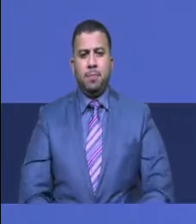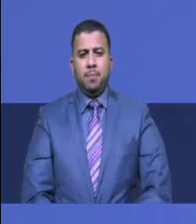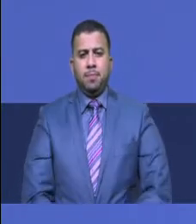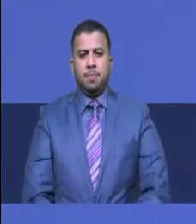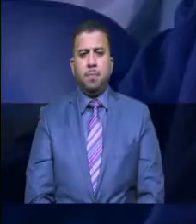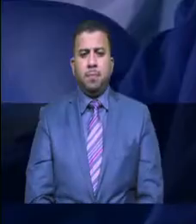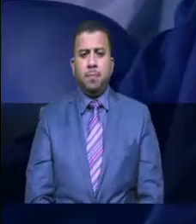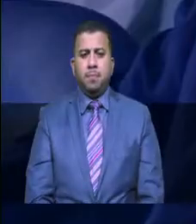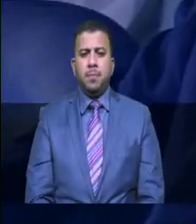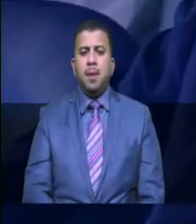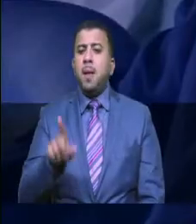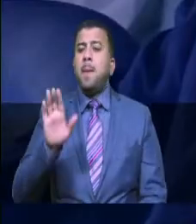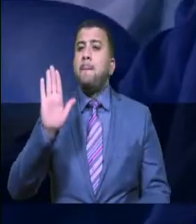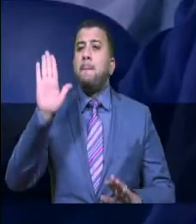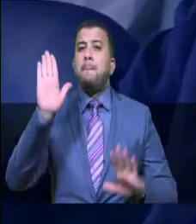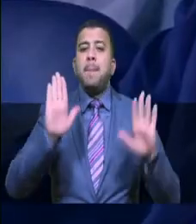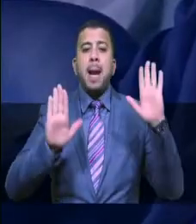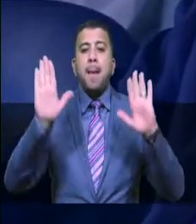وكان البرلمان الأطفال